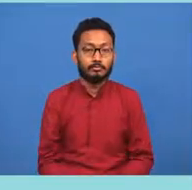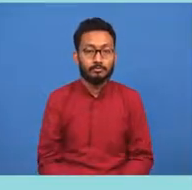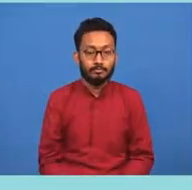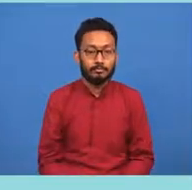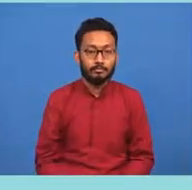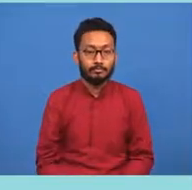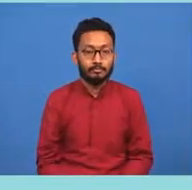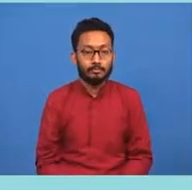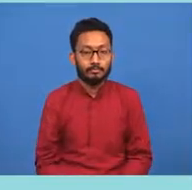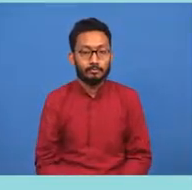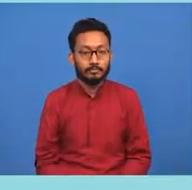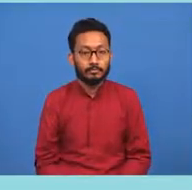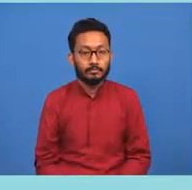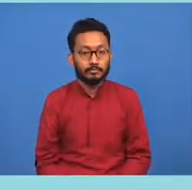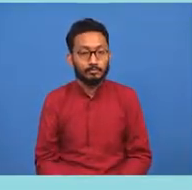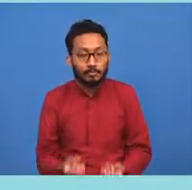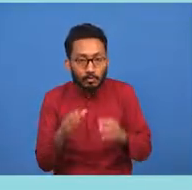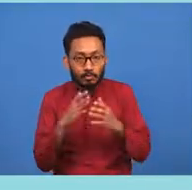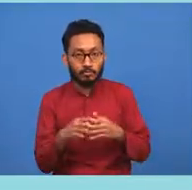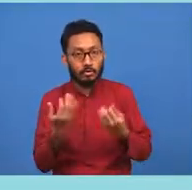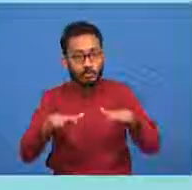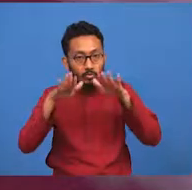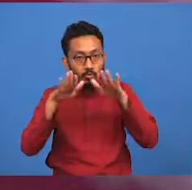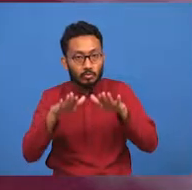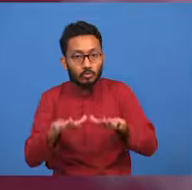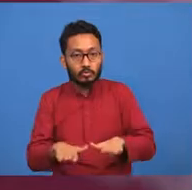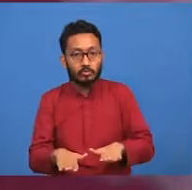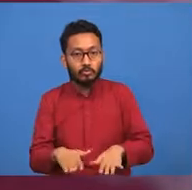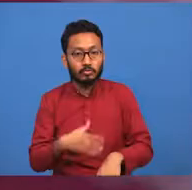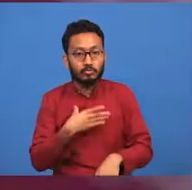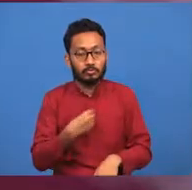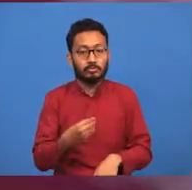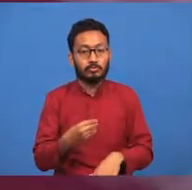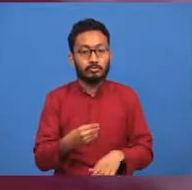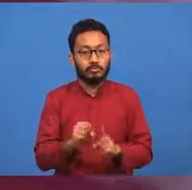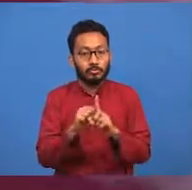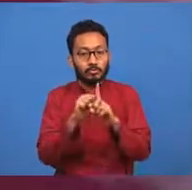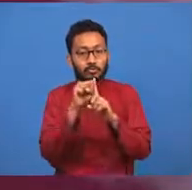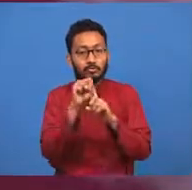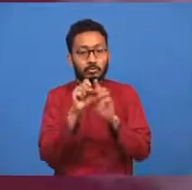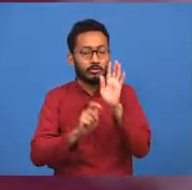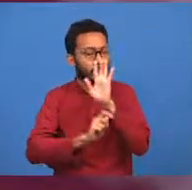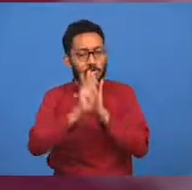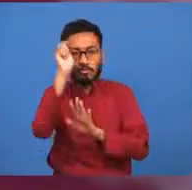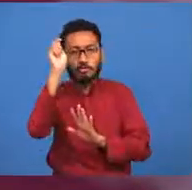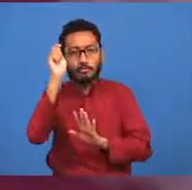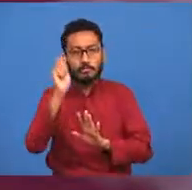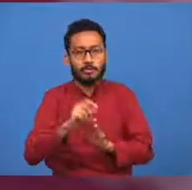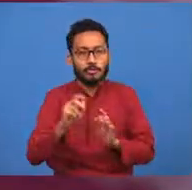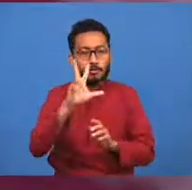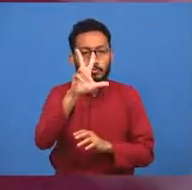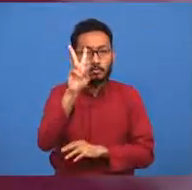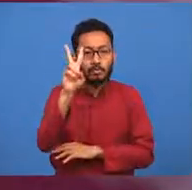Wow, mendakan putih terbentuk dan suhu meningkat ke 32.5